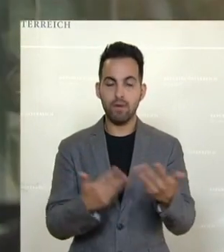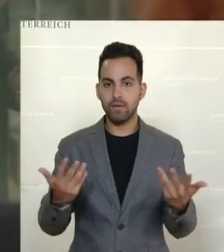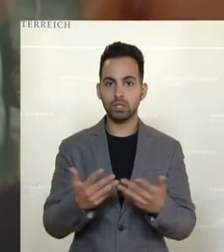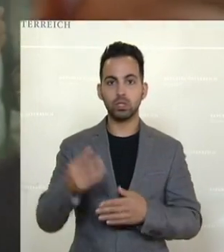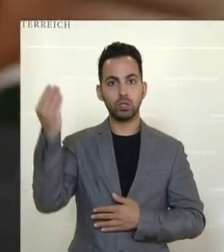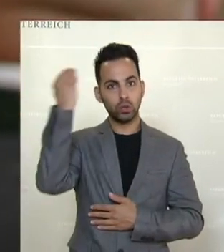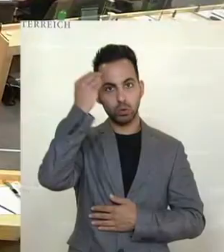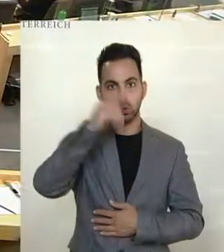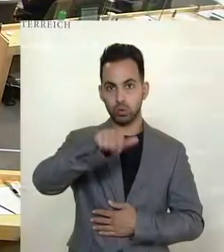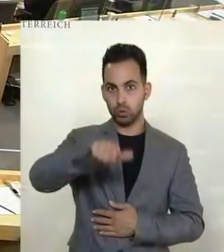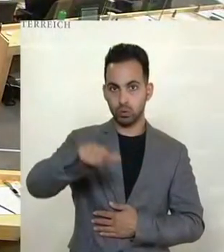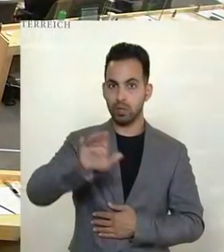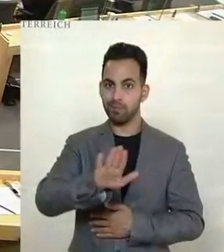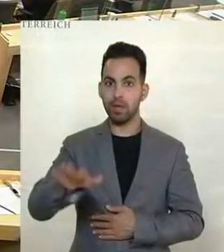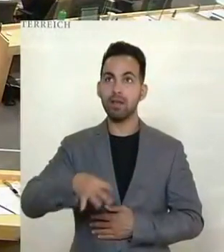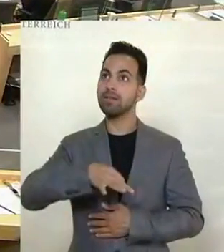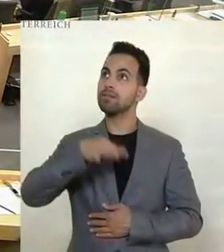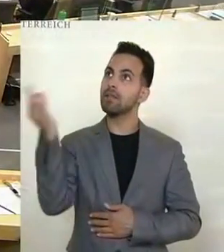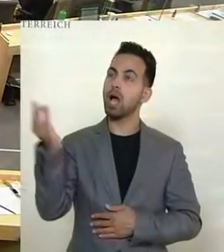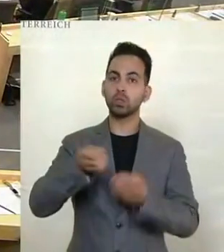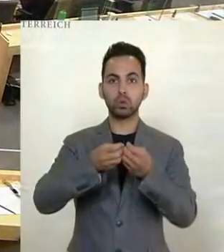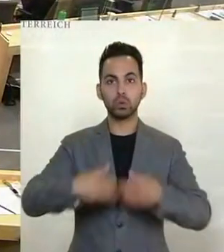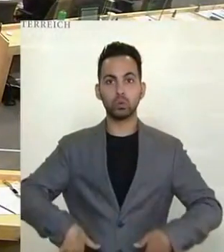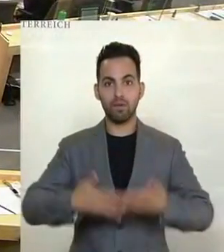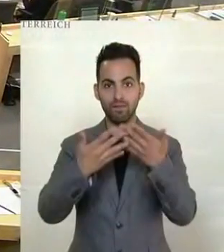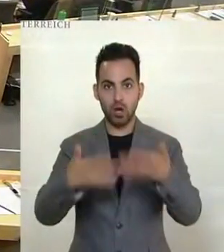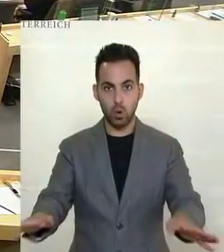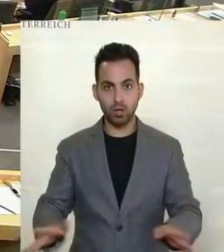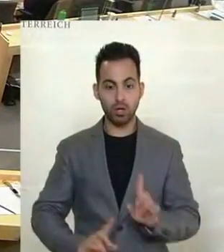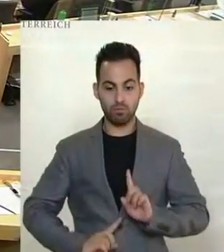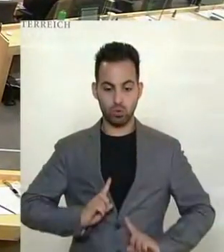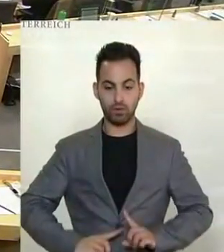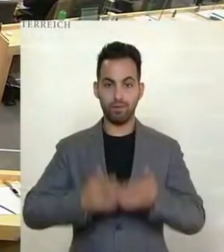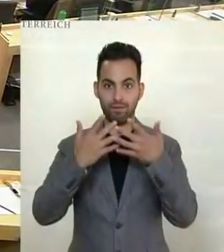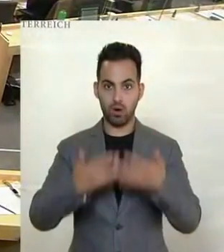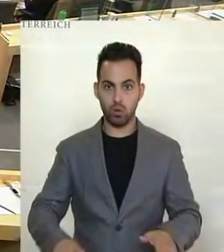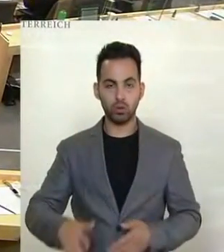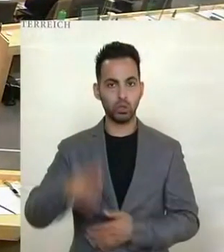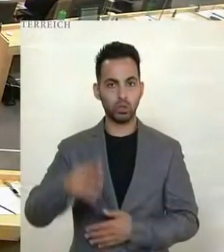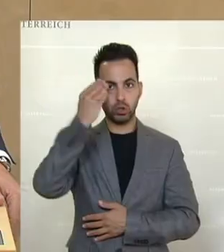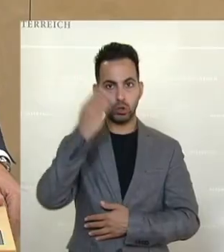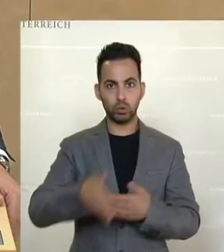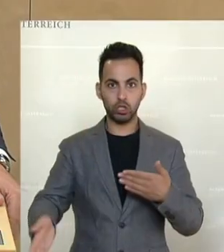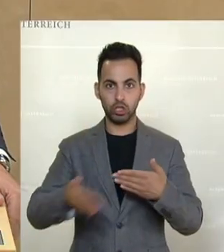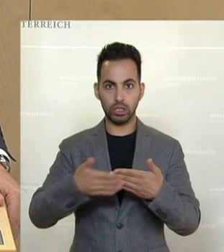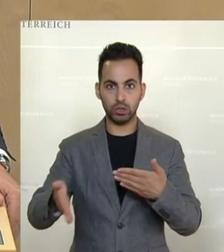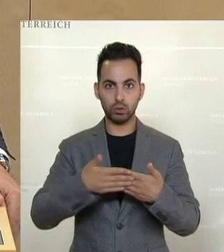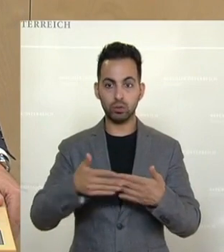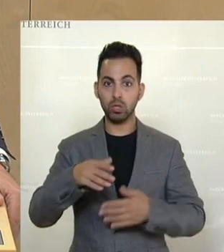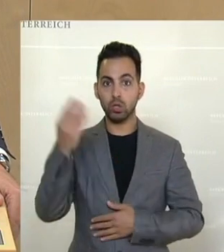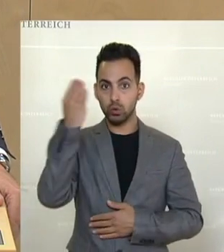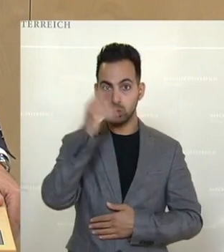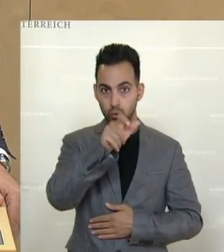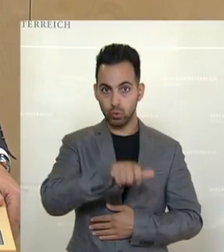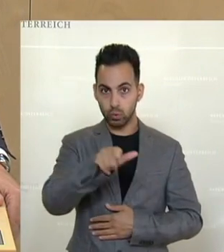ihre Tagesstruktur verloren haben, dass sie ihre Motivation verloren haben. Die Schulschließungen haben auch dazu geführt, dass Schüler vereinsamt